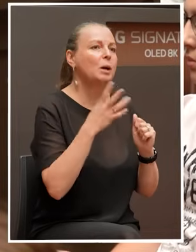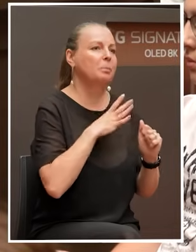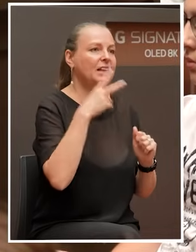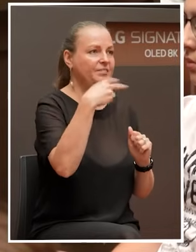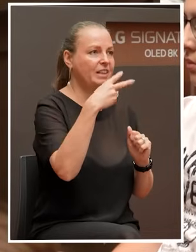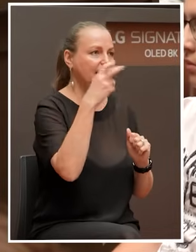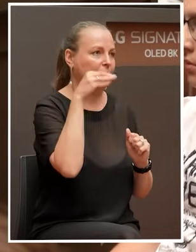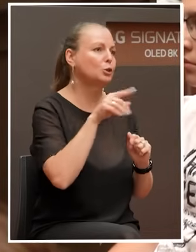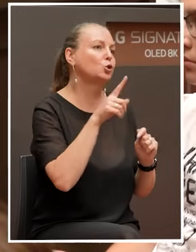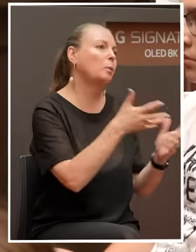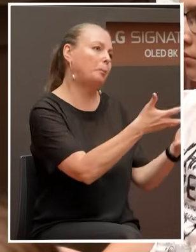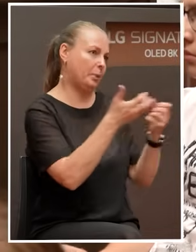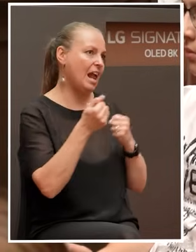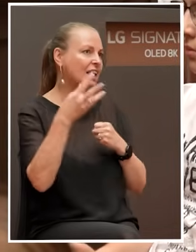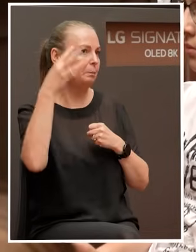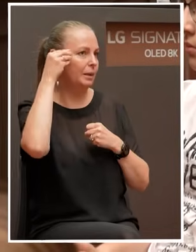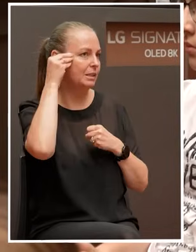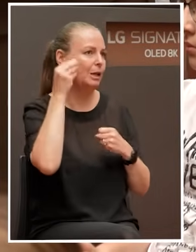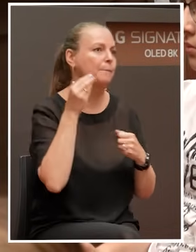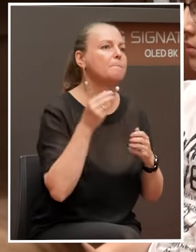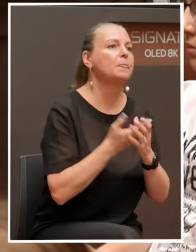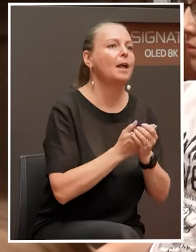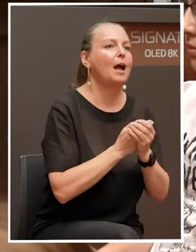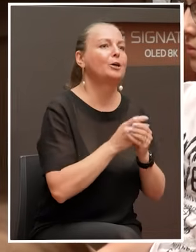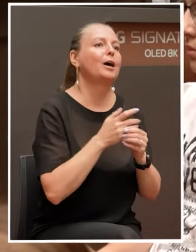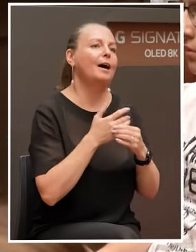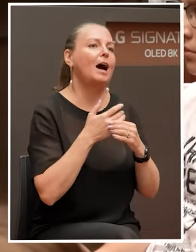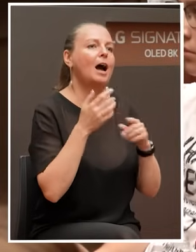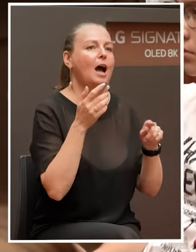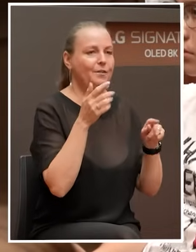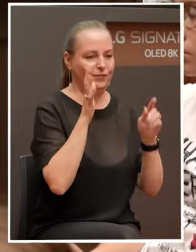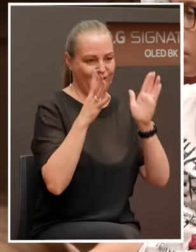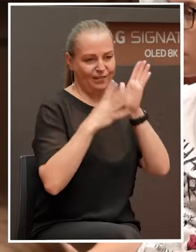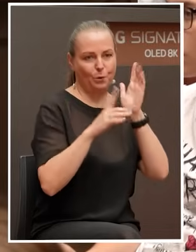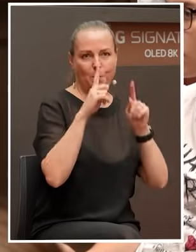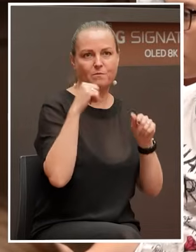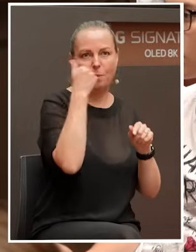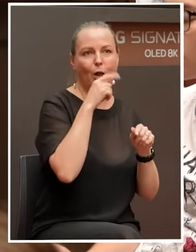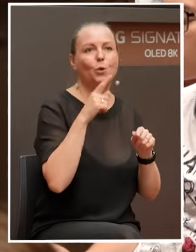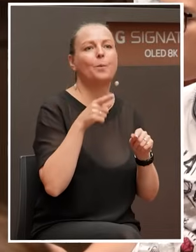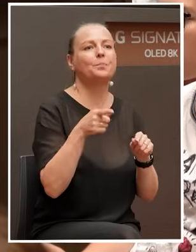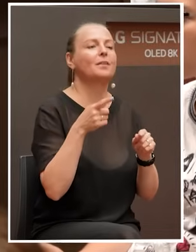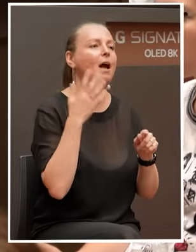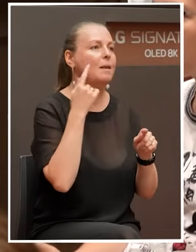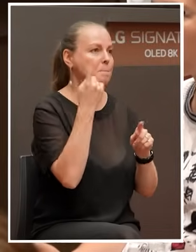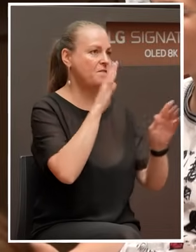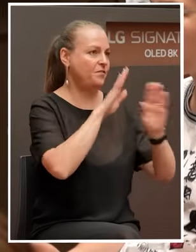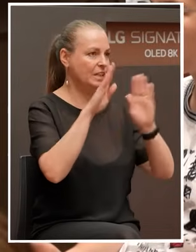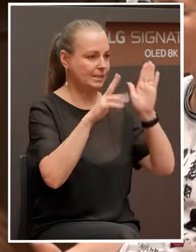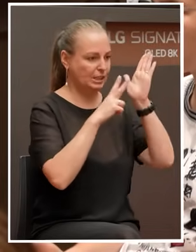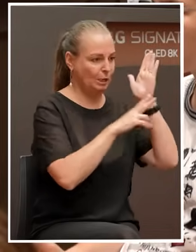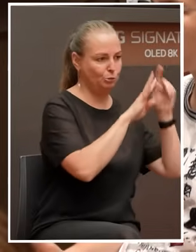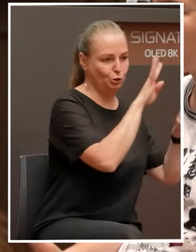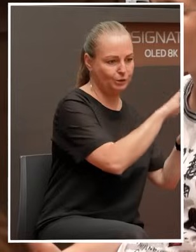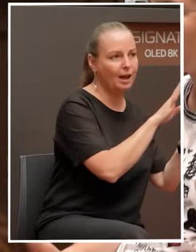чтобы принять импрессионизм, получить такие лестные отклики на стога сена в 91 году, когда первая выставка была в 74-м,